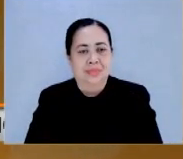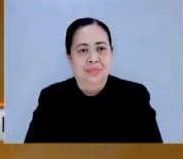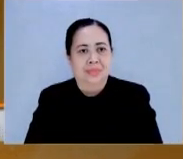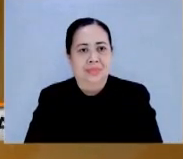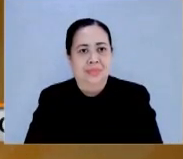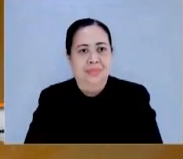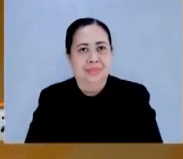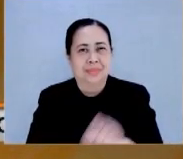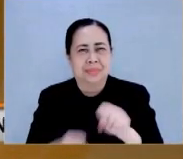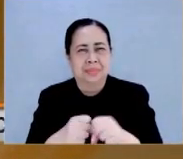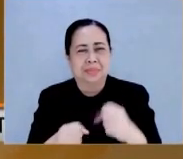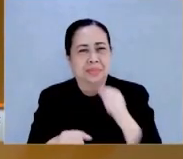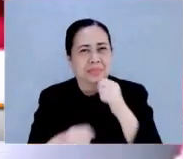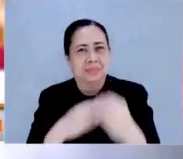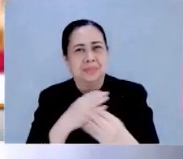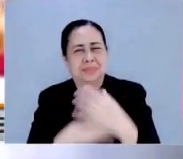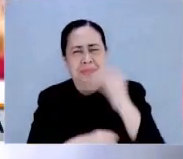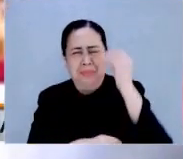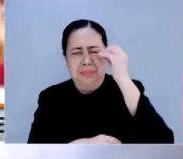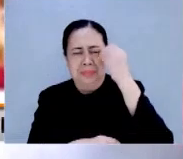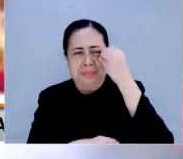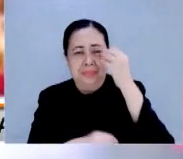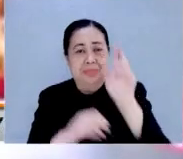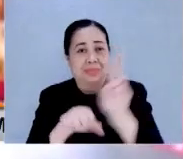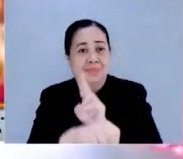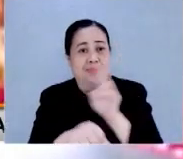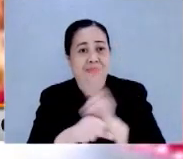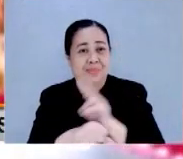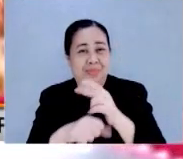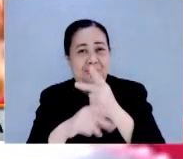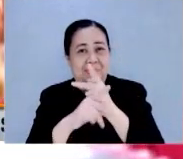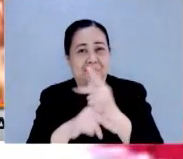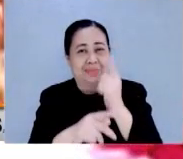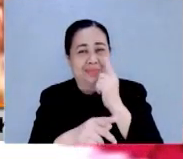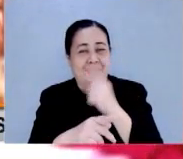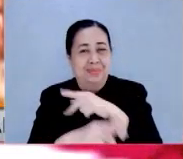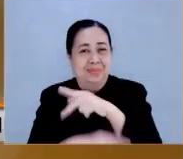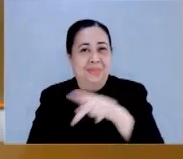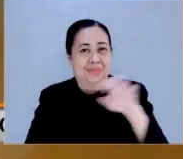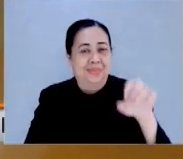Para di maapektuhan ang sibuyas, gumamit ng protective gear.